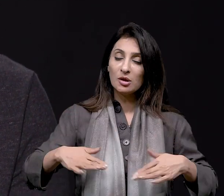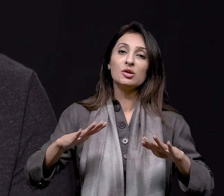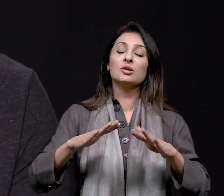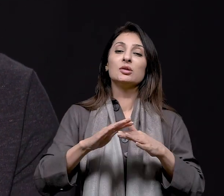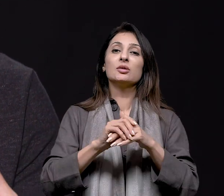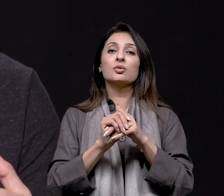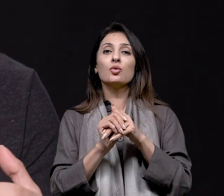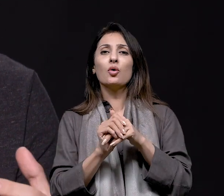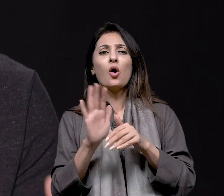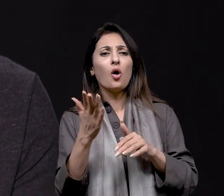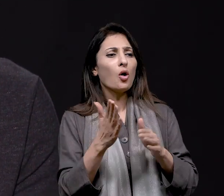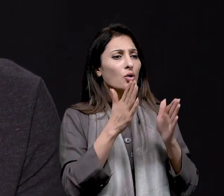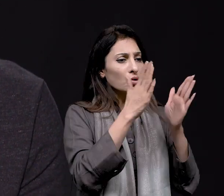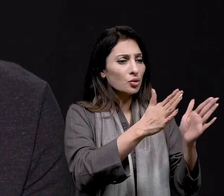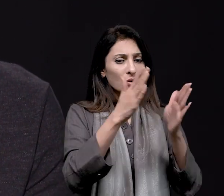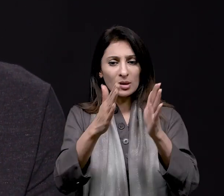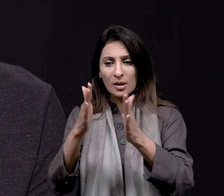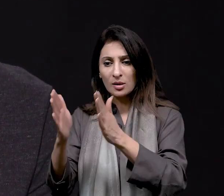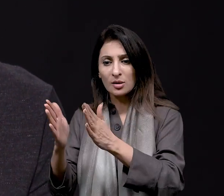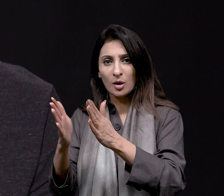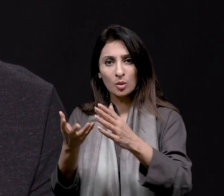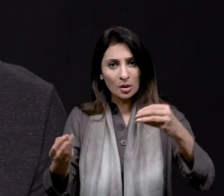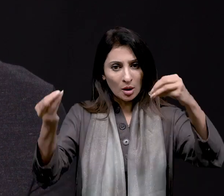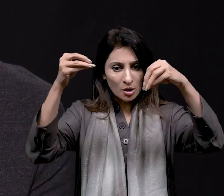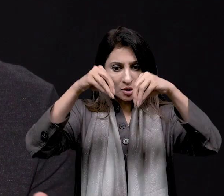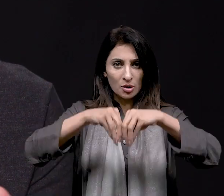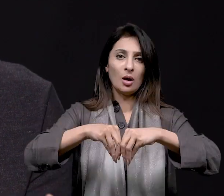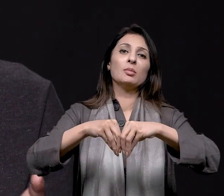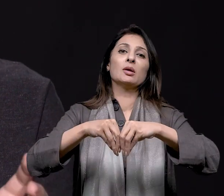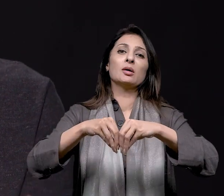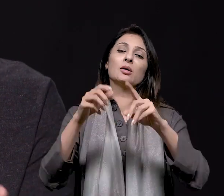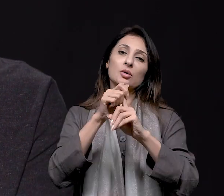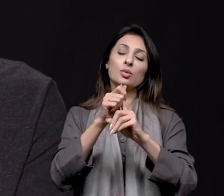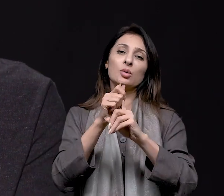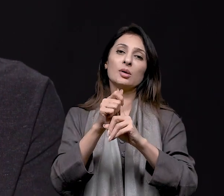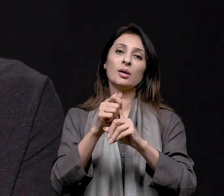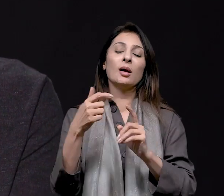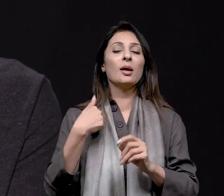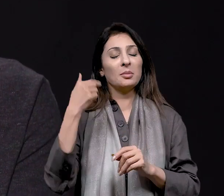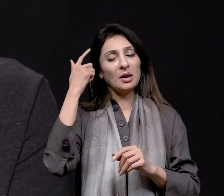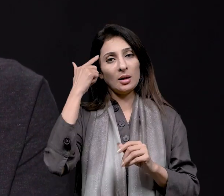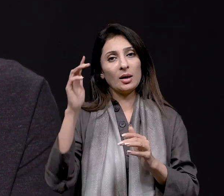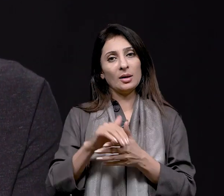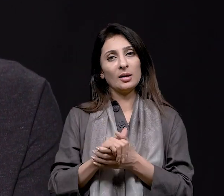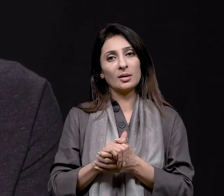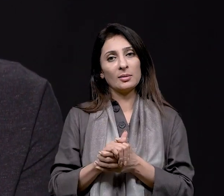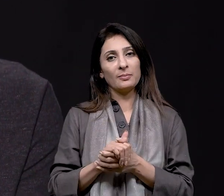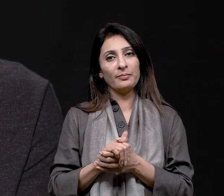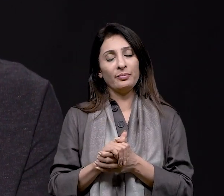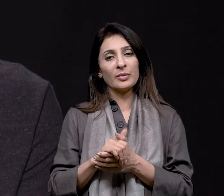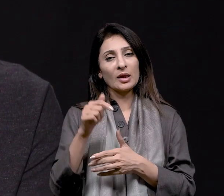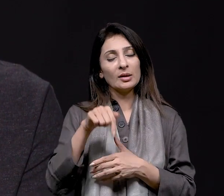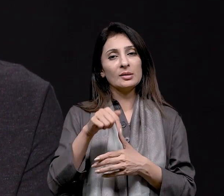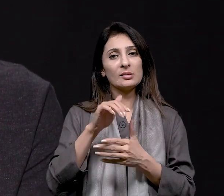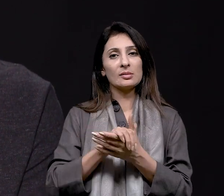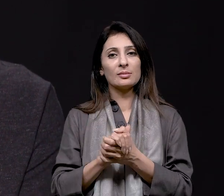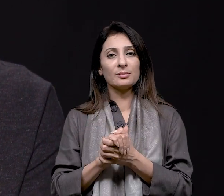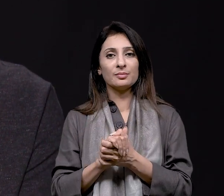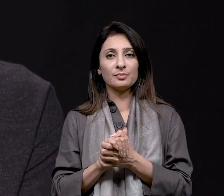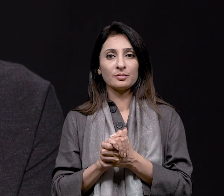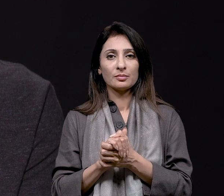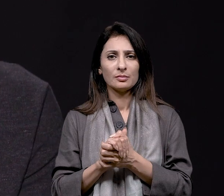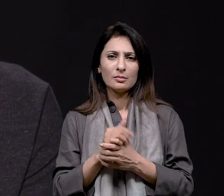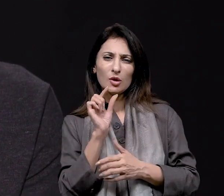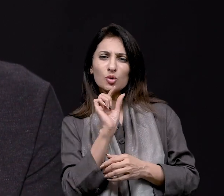کو اور ڈیزاسٹر رسک ریڈکشن کو ڈفرینٹ سیکٹرز کے پالیسیز اور پلانز کے اندر انٹیگریٹ کرنا